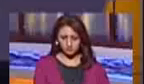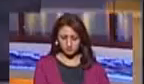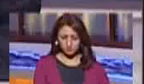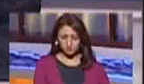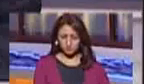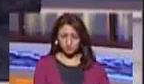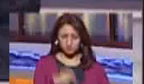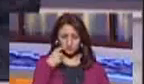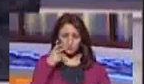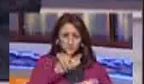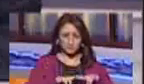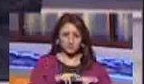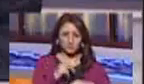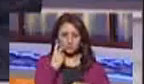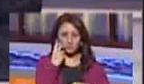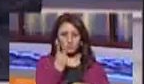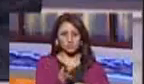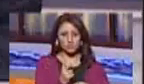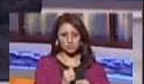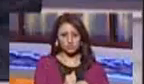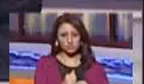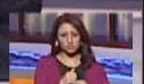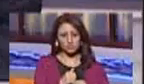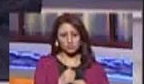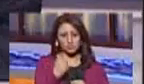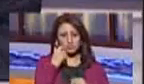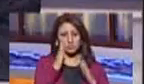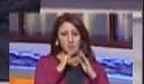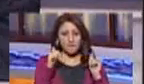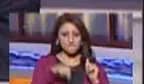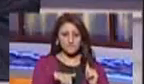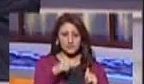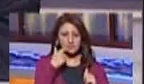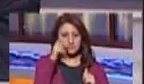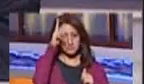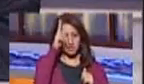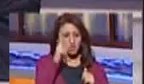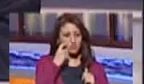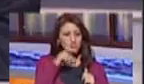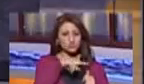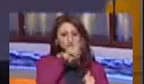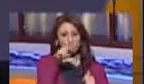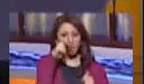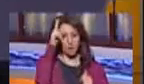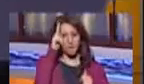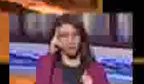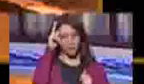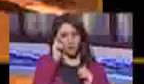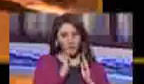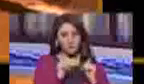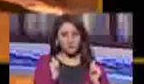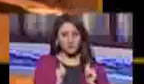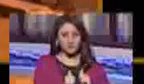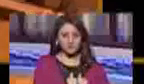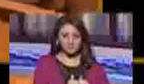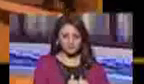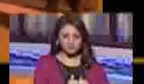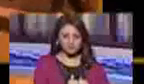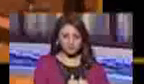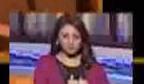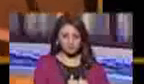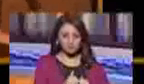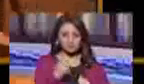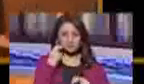طيب خلينا نشوف نشره احوال مصر. مصر حصل فيها ايه النهارده؟ نرجع تاني. قاضي